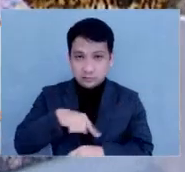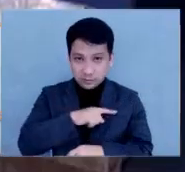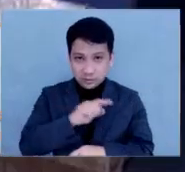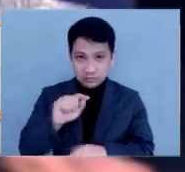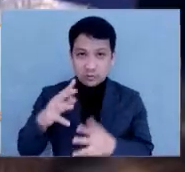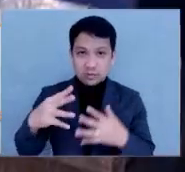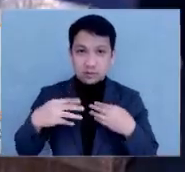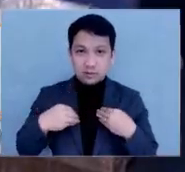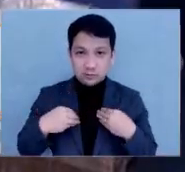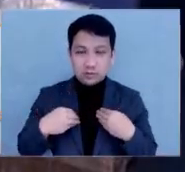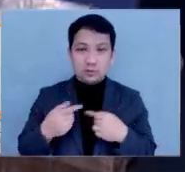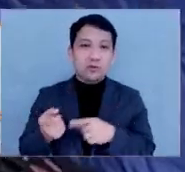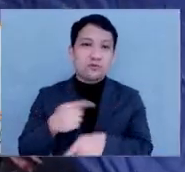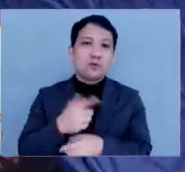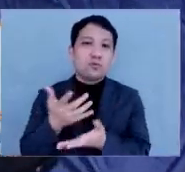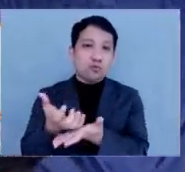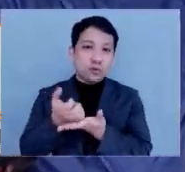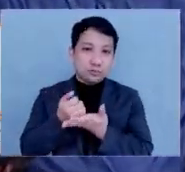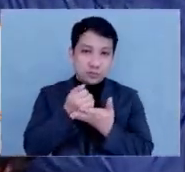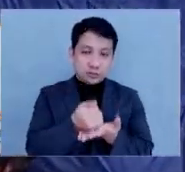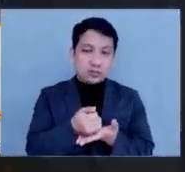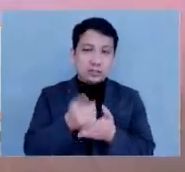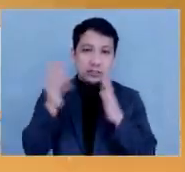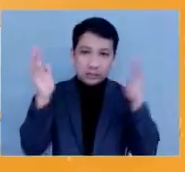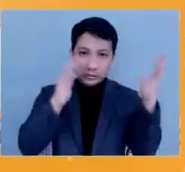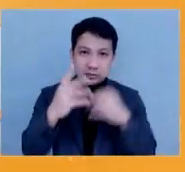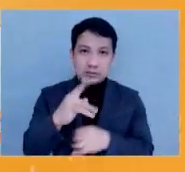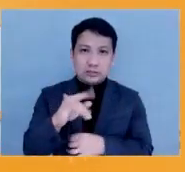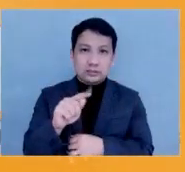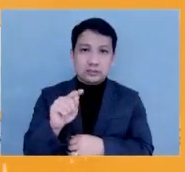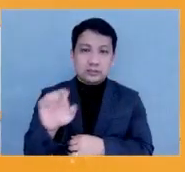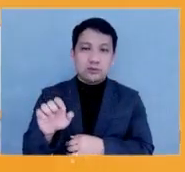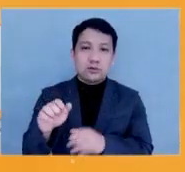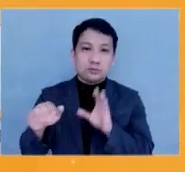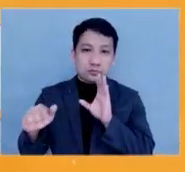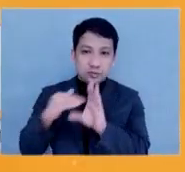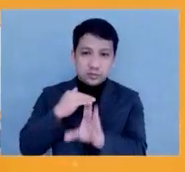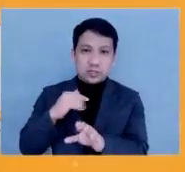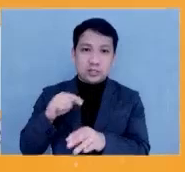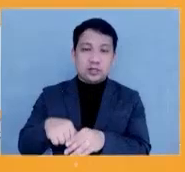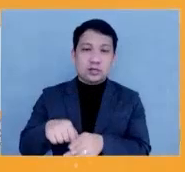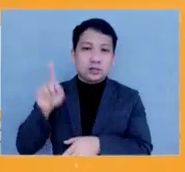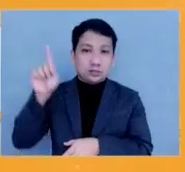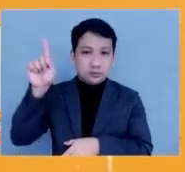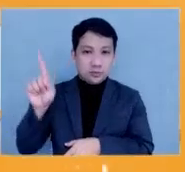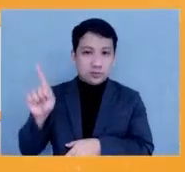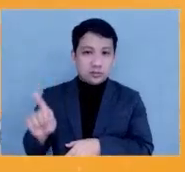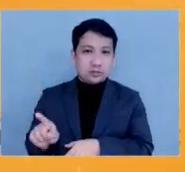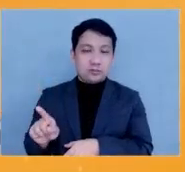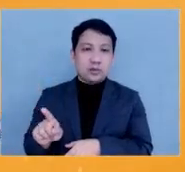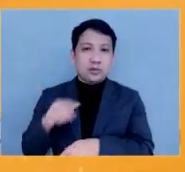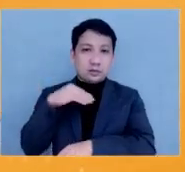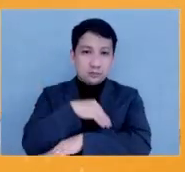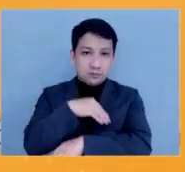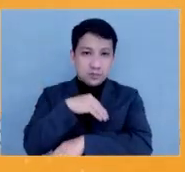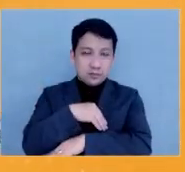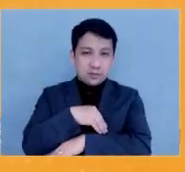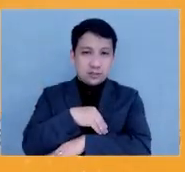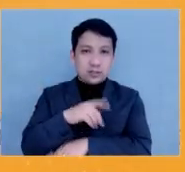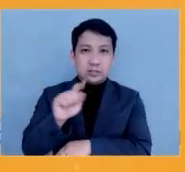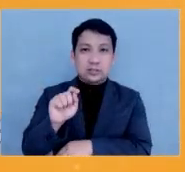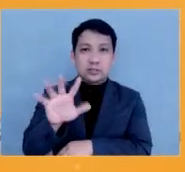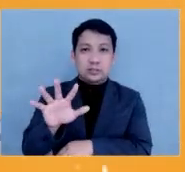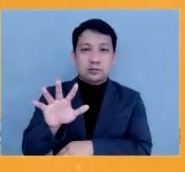tumanggap ng tulong para sa mga apektado ng Bagyong Christine. Maaaring magpadala ng inyong mga donasyon sa bank accounts ng Alagang